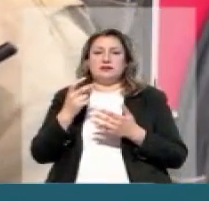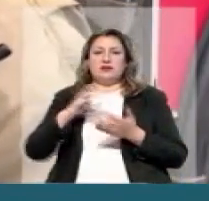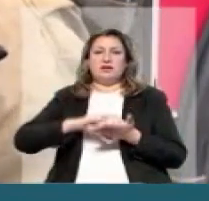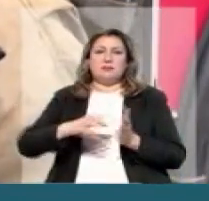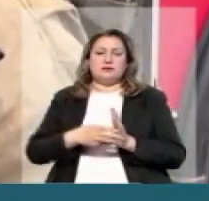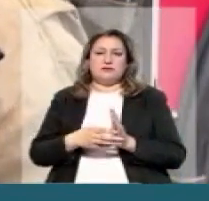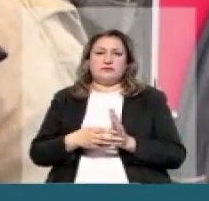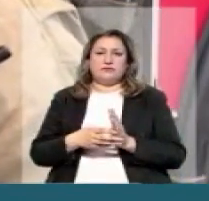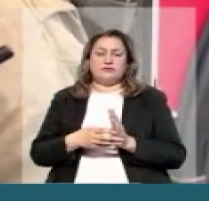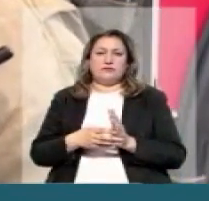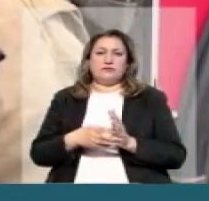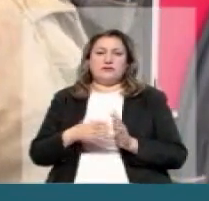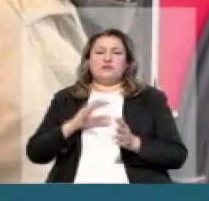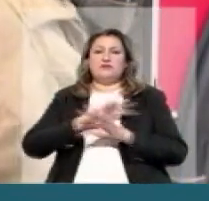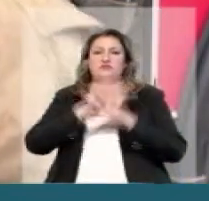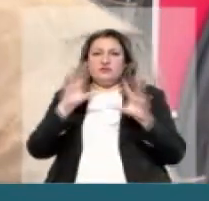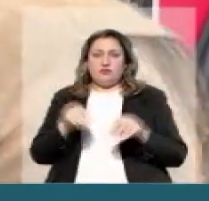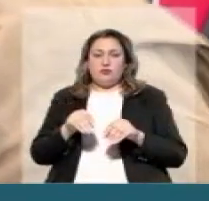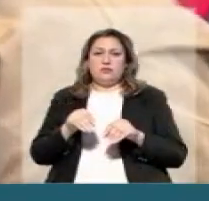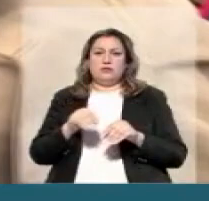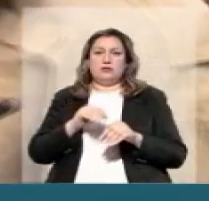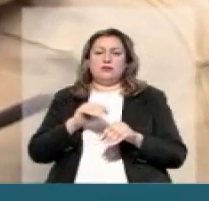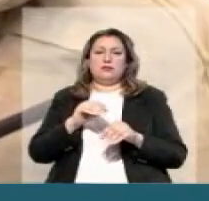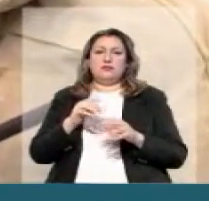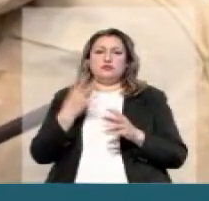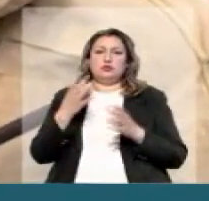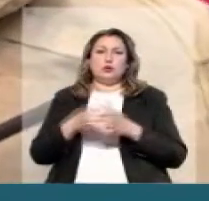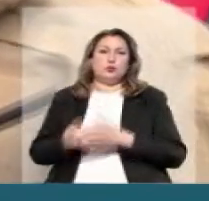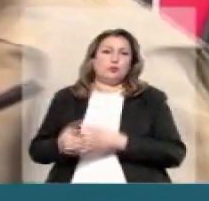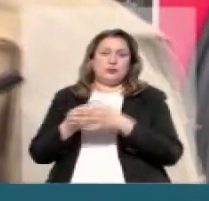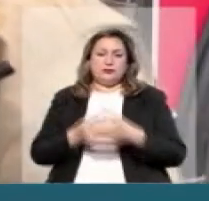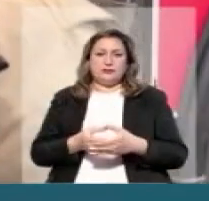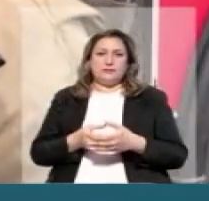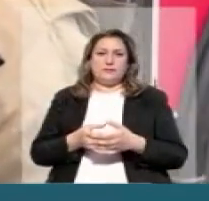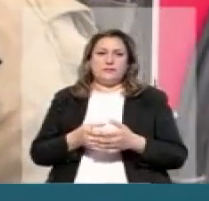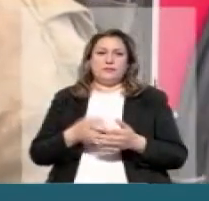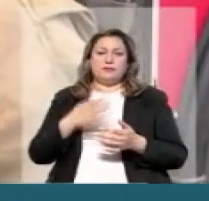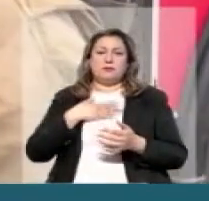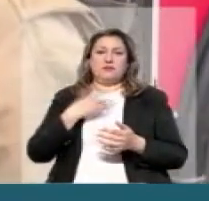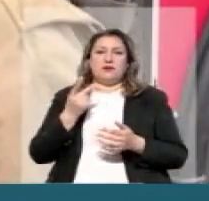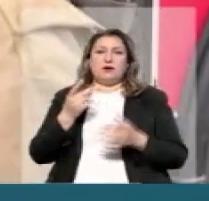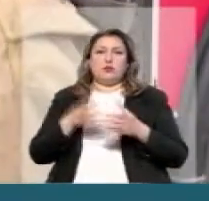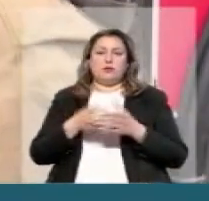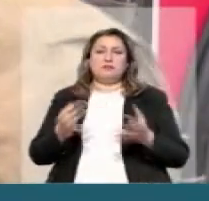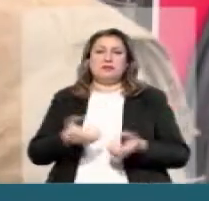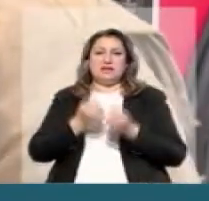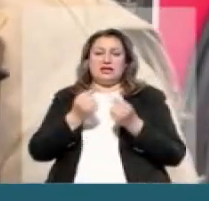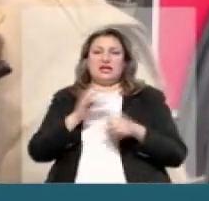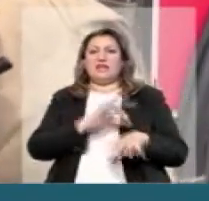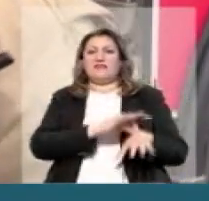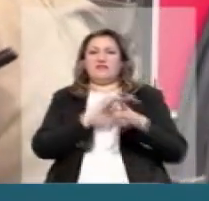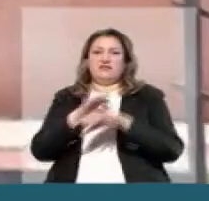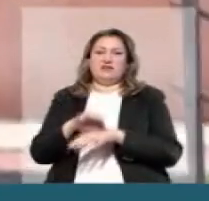Біз 2-ші топ. Көрермен залынан бірнеше адамды құтқарып сыртқа алып шықтық. Қызметкерлердің біліктіліктерінің арқасында өрт сөндіріліп, барлығы